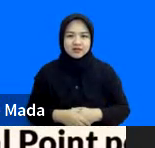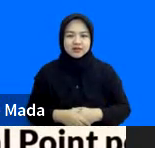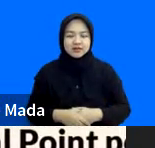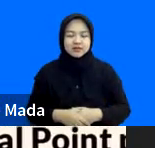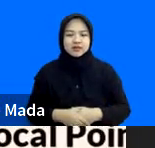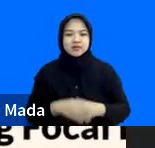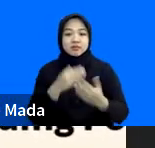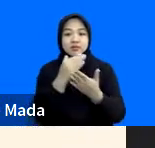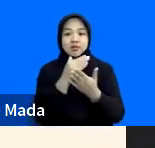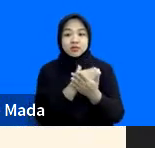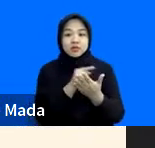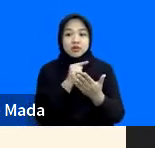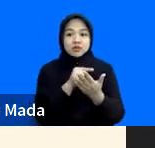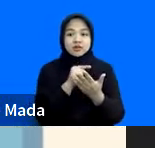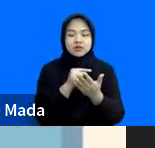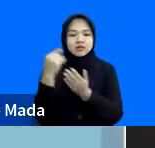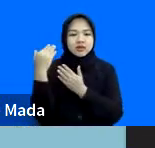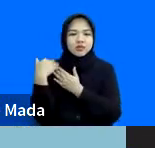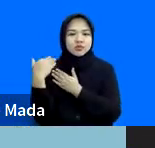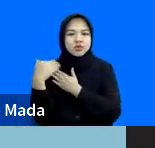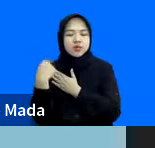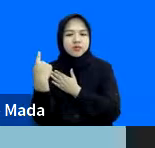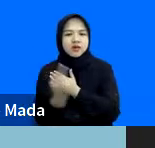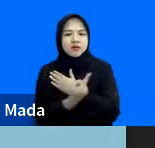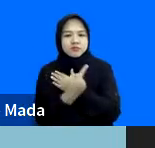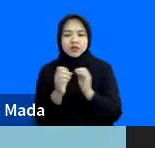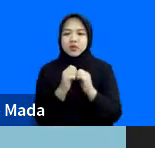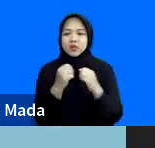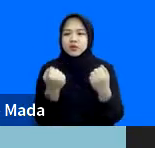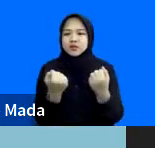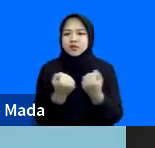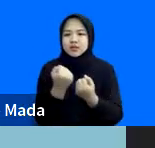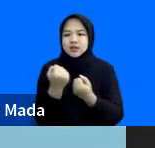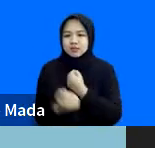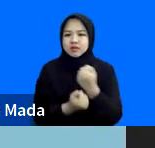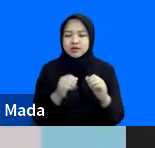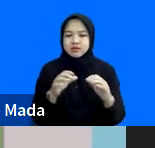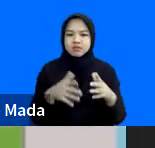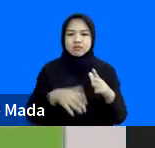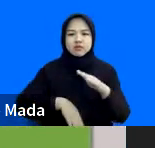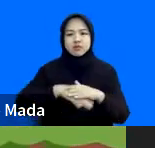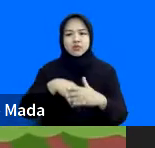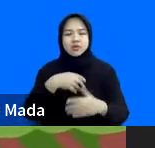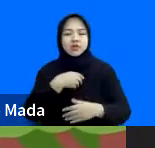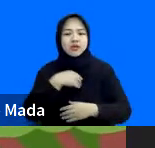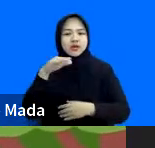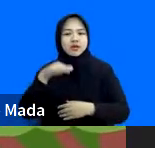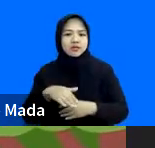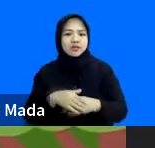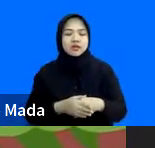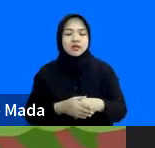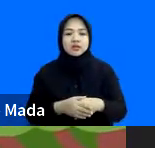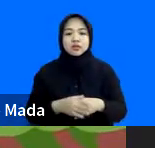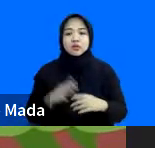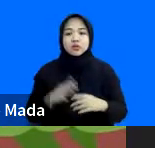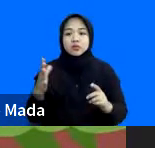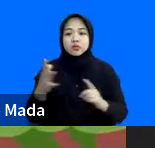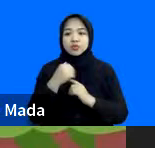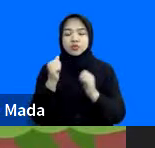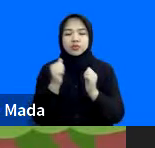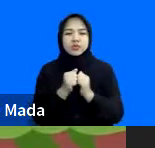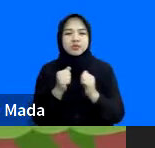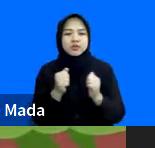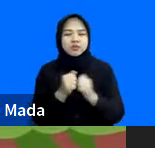Safeguarding merupakan bagian dari tanggung jawab kami sebagai organisasi yang bergerak di bidang pemenuhan hak-hak anak, serta sebagai wujud komitmen kami